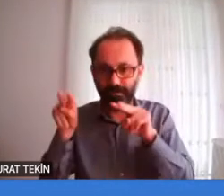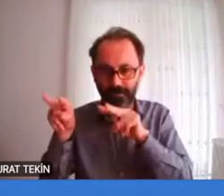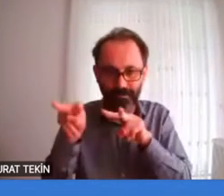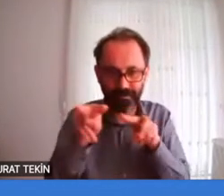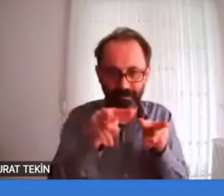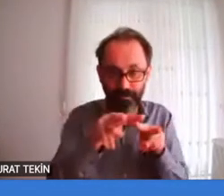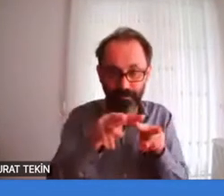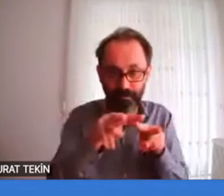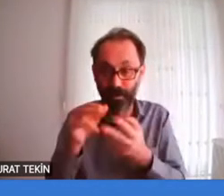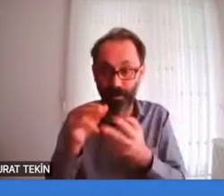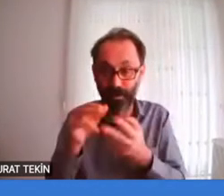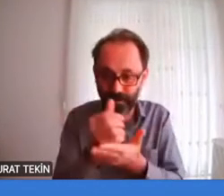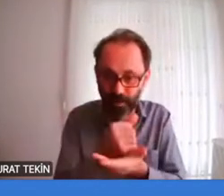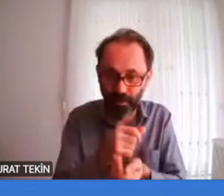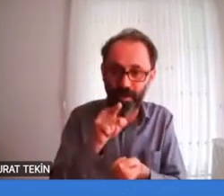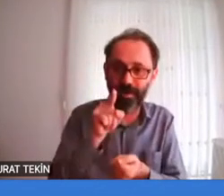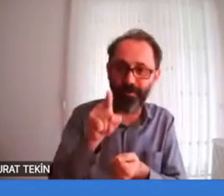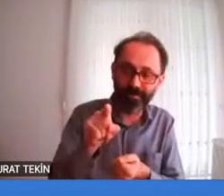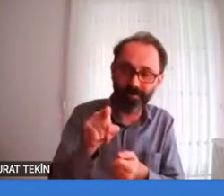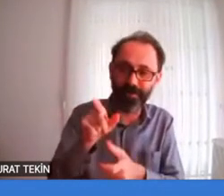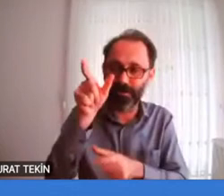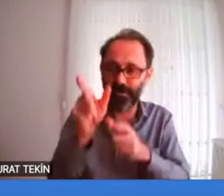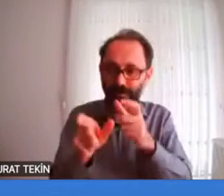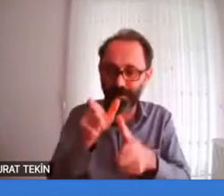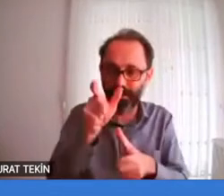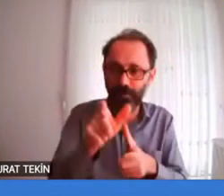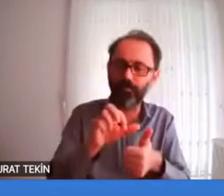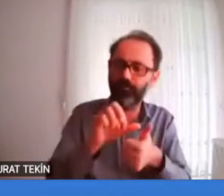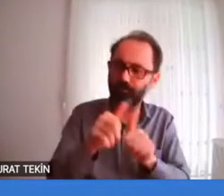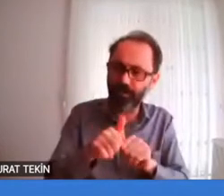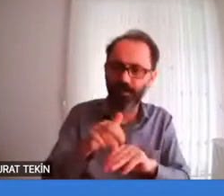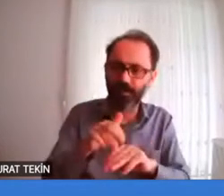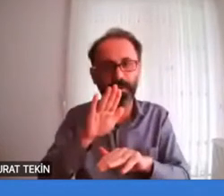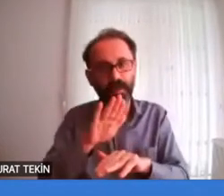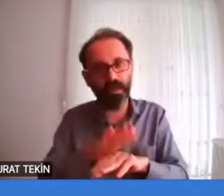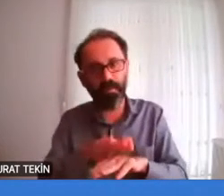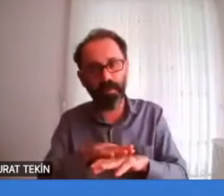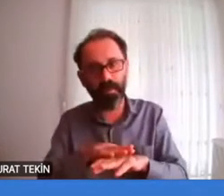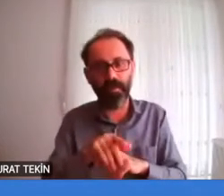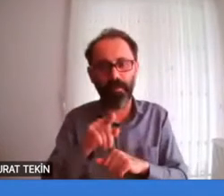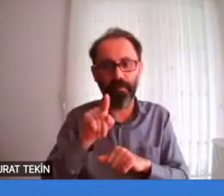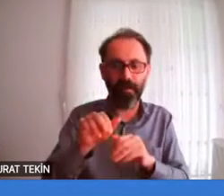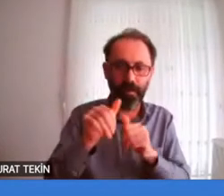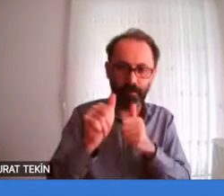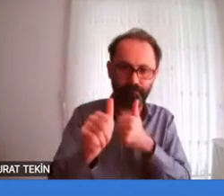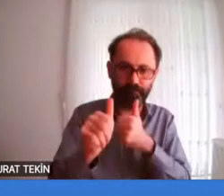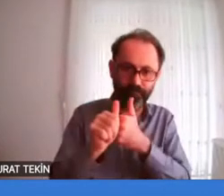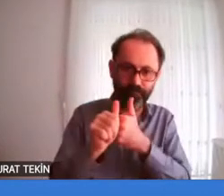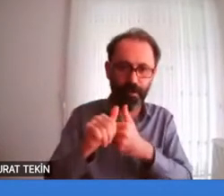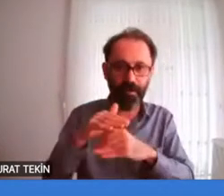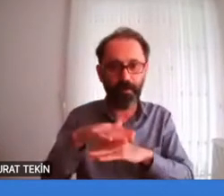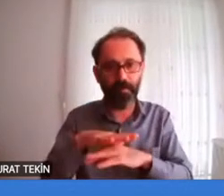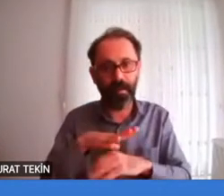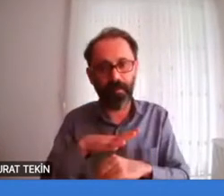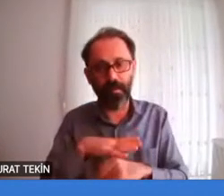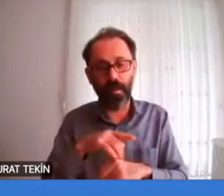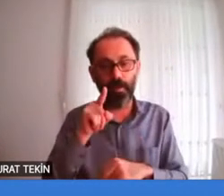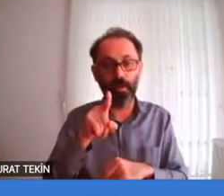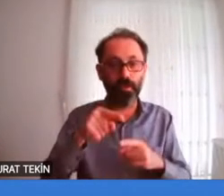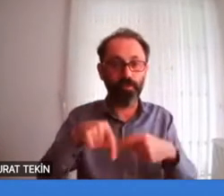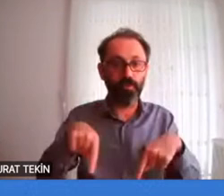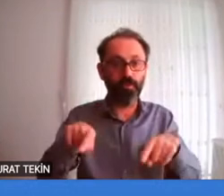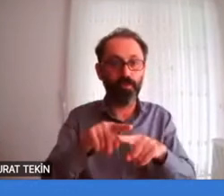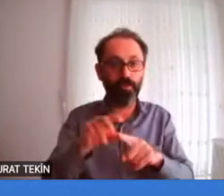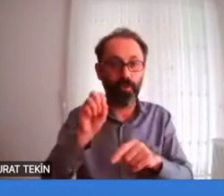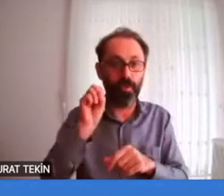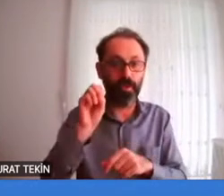ve hani buna yatkınlar mı diye bizi buna yönlendiriyorlar. Gerçekten hocalarımız da